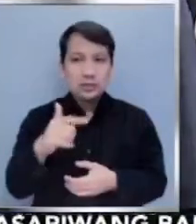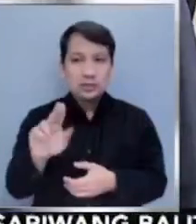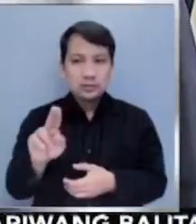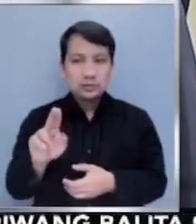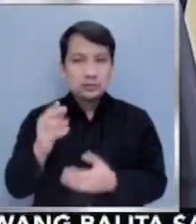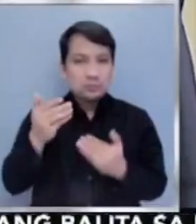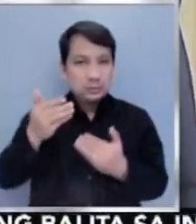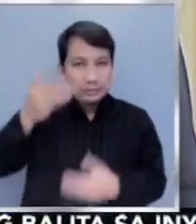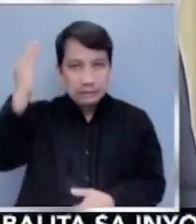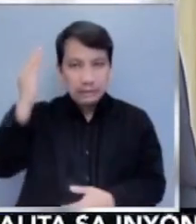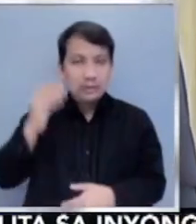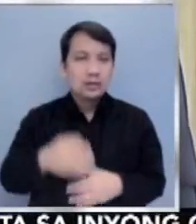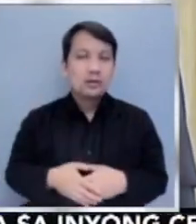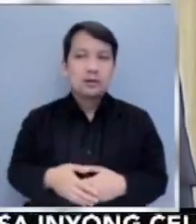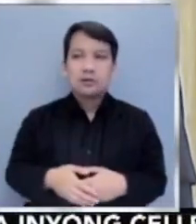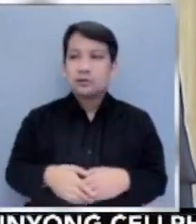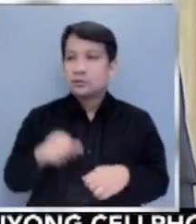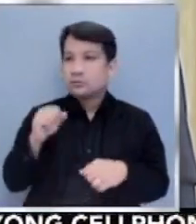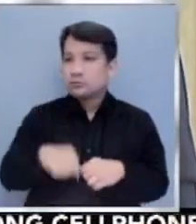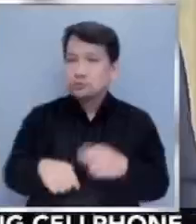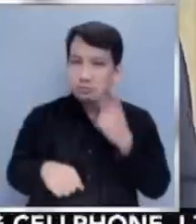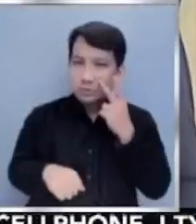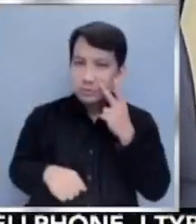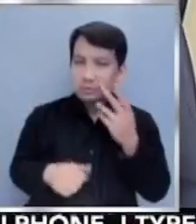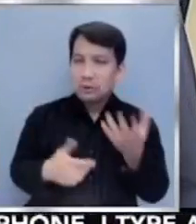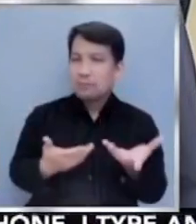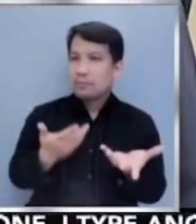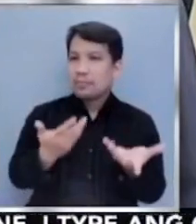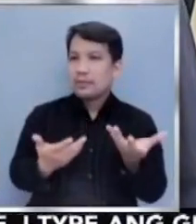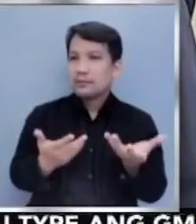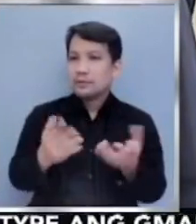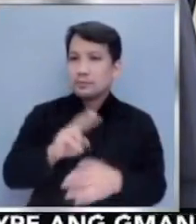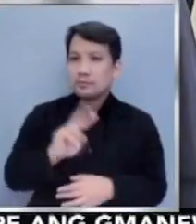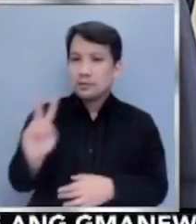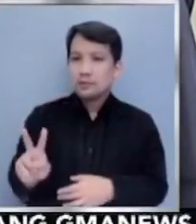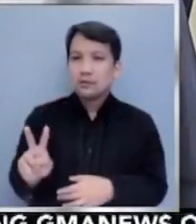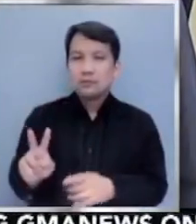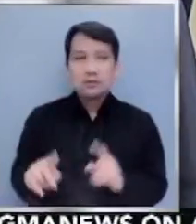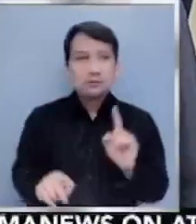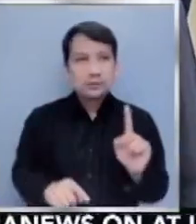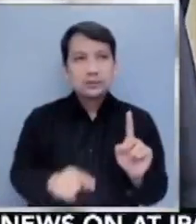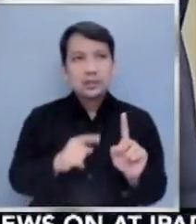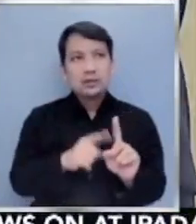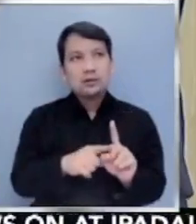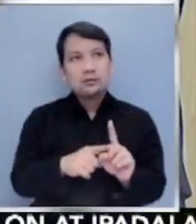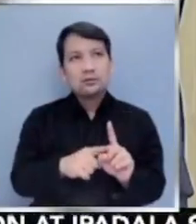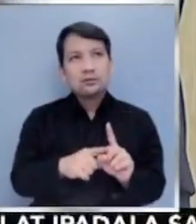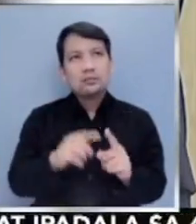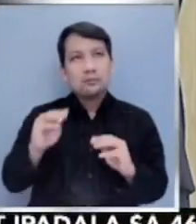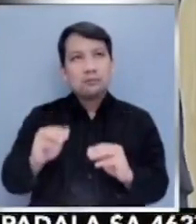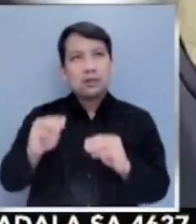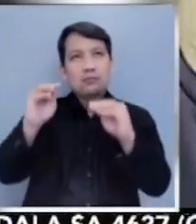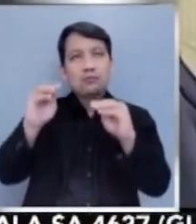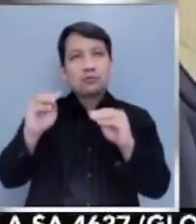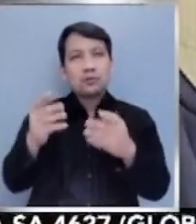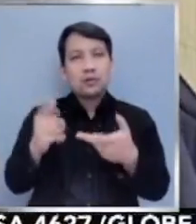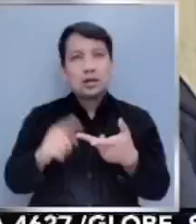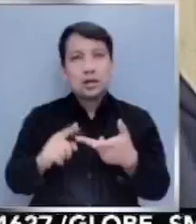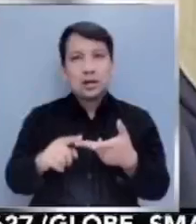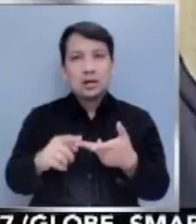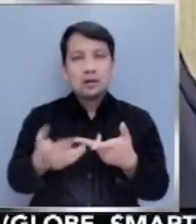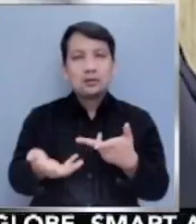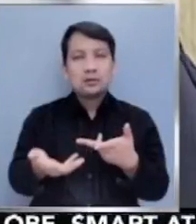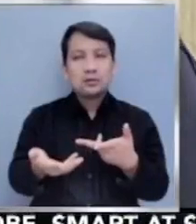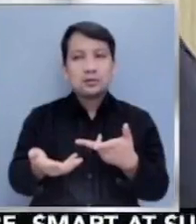no? So, ang Valenzuela is one, Malabon, and yun yung sa